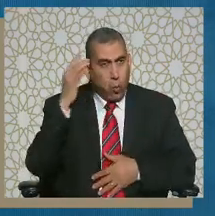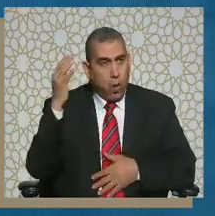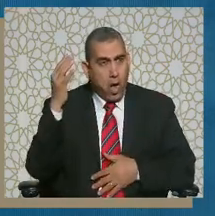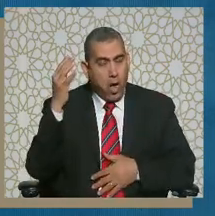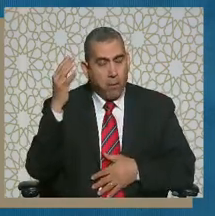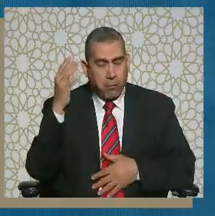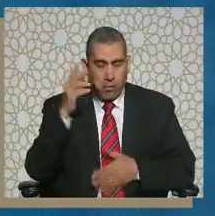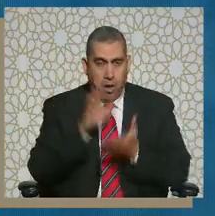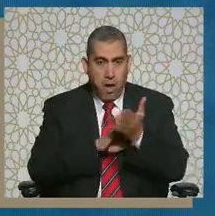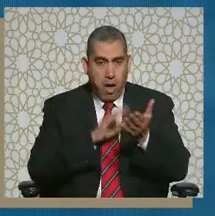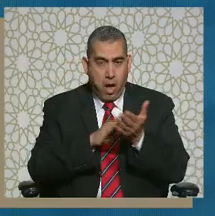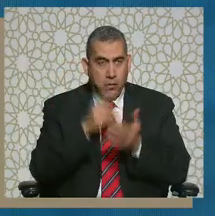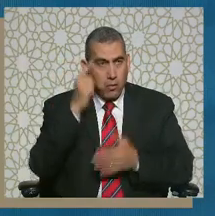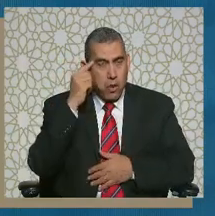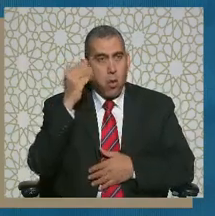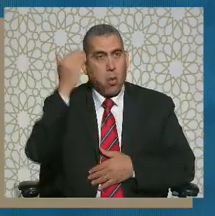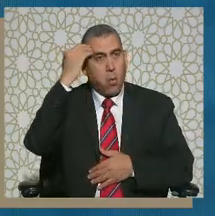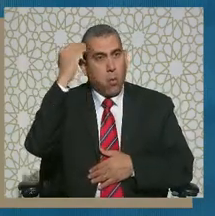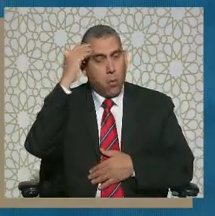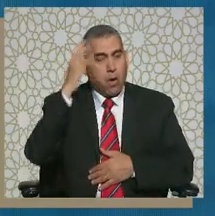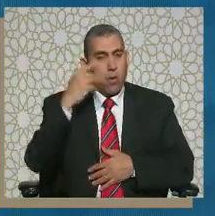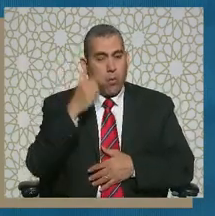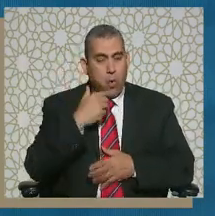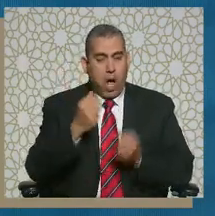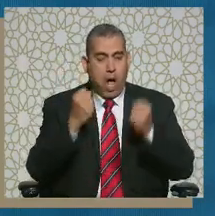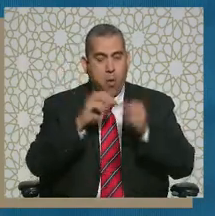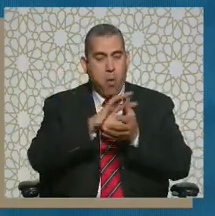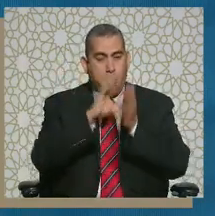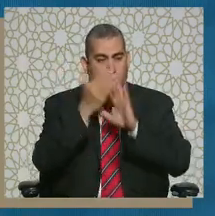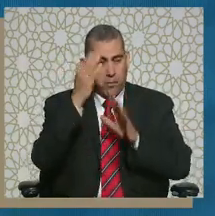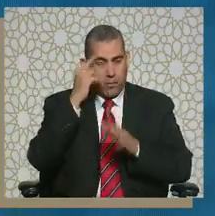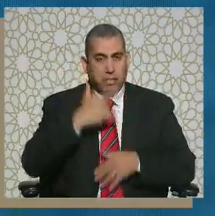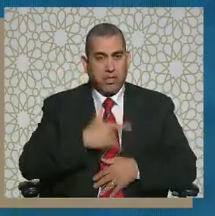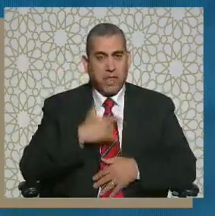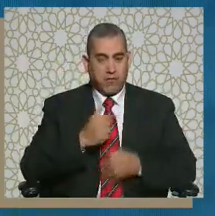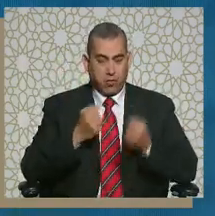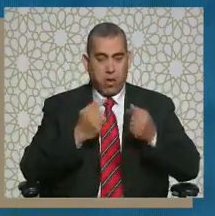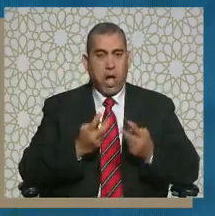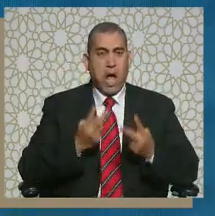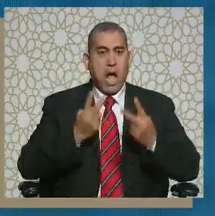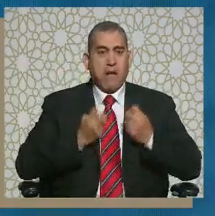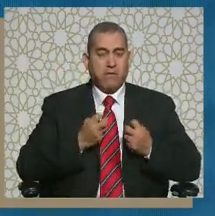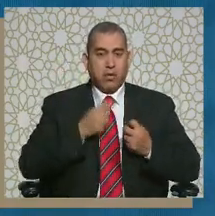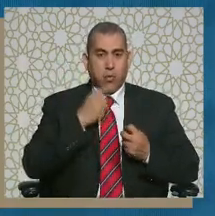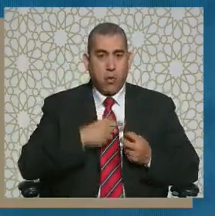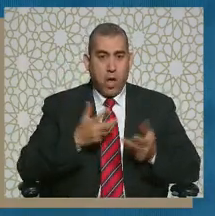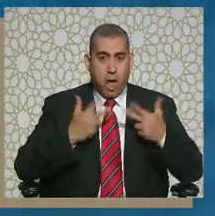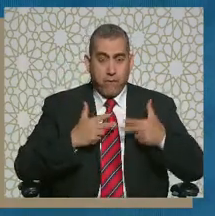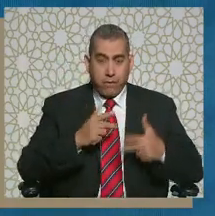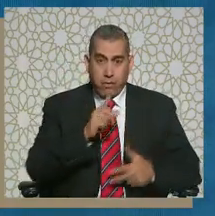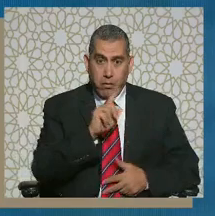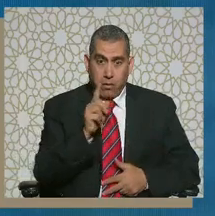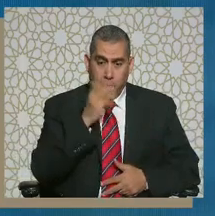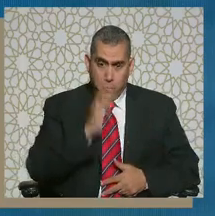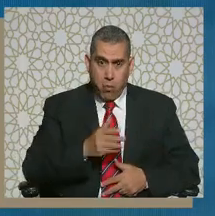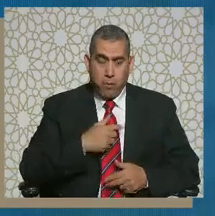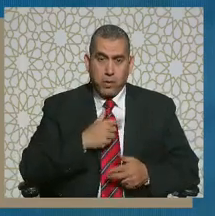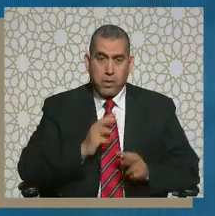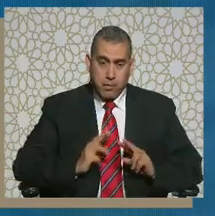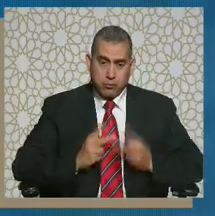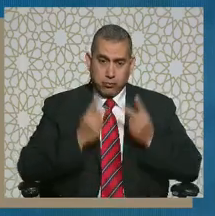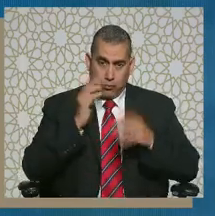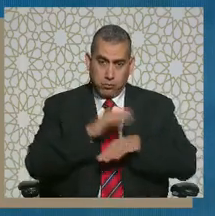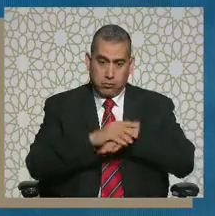وهو وهم اعتقاد الحول والقوه في انفسنا يعني ان احنا نقدر نغير نفسنا